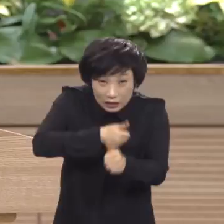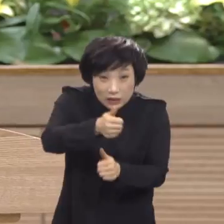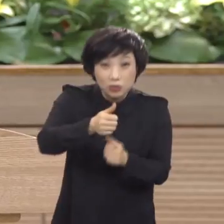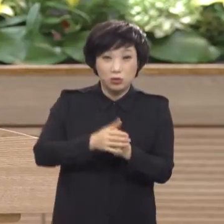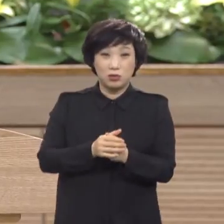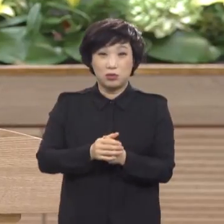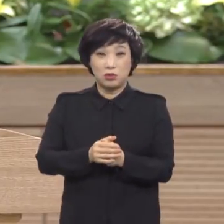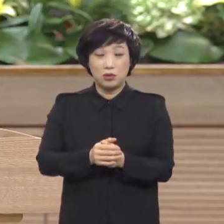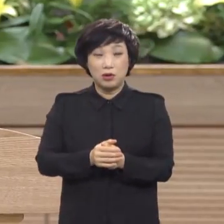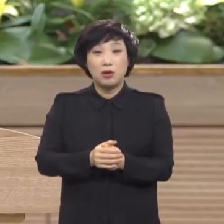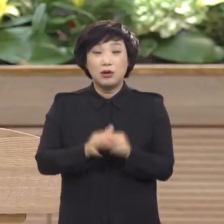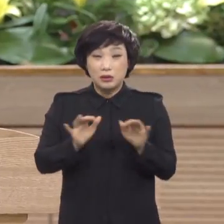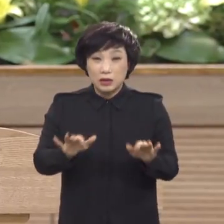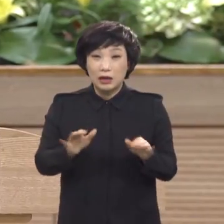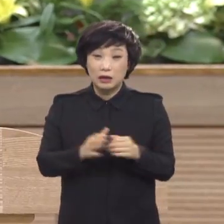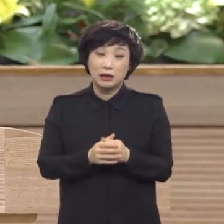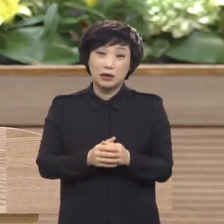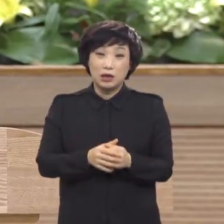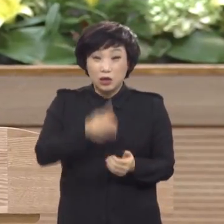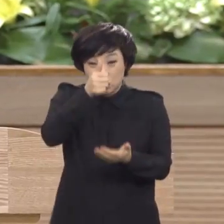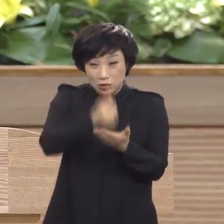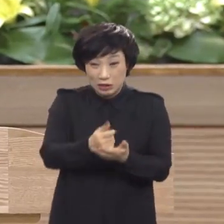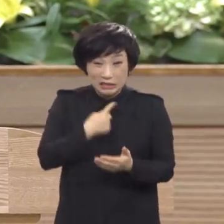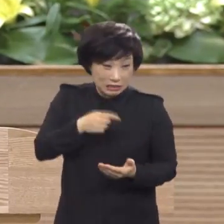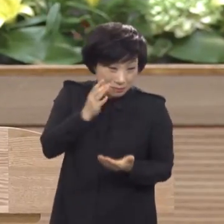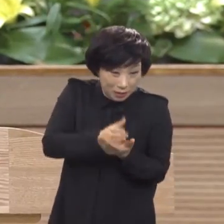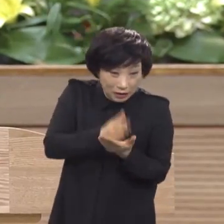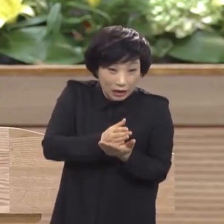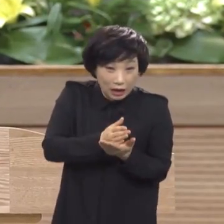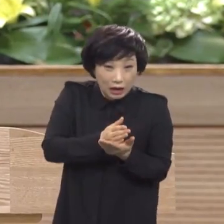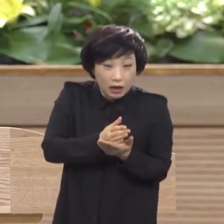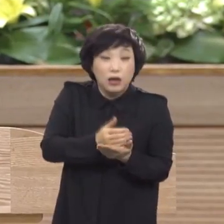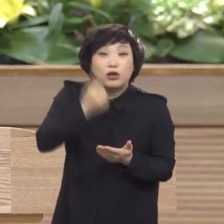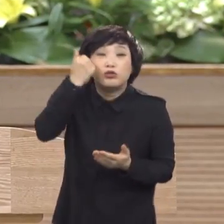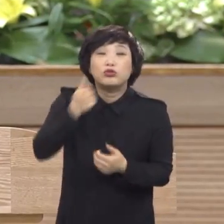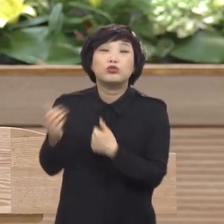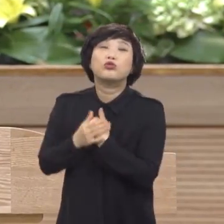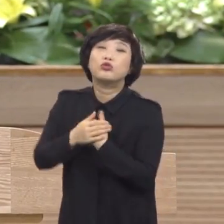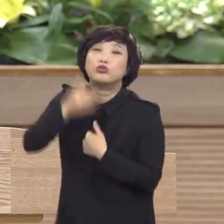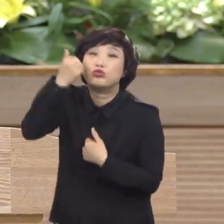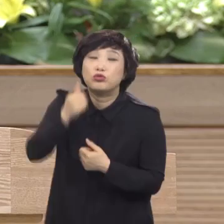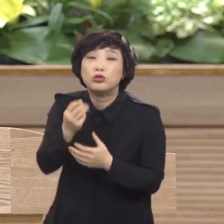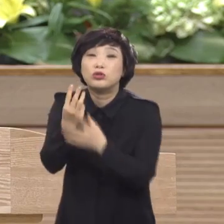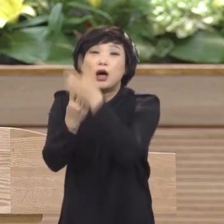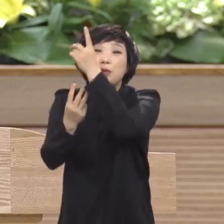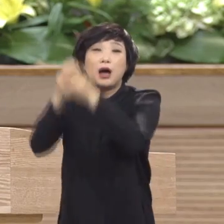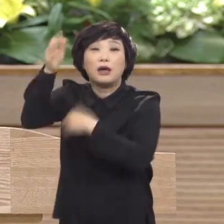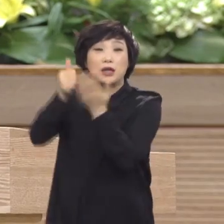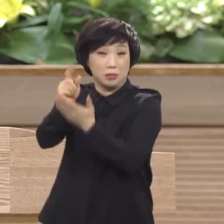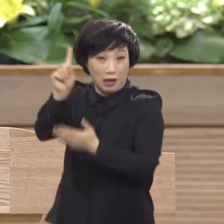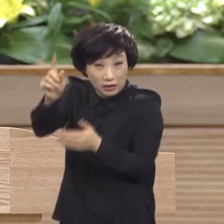이기고 승리하고 죄를 안 지게 만드실 분은 삼위 하나님밖에 없죠.